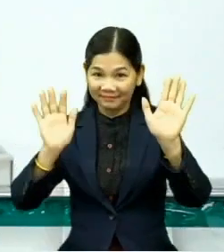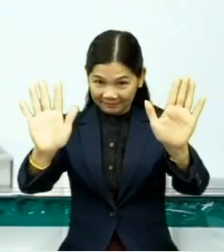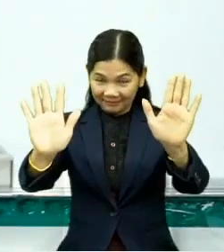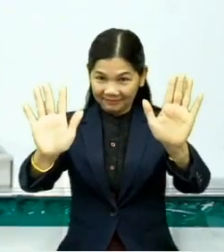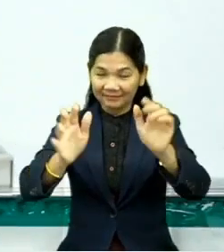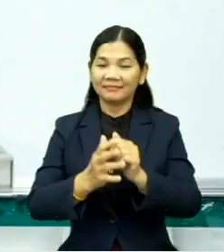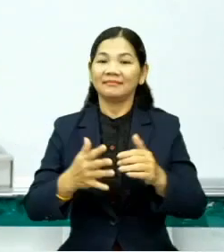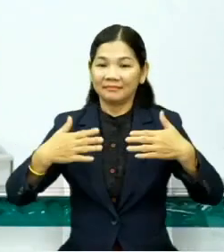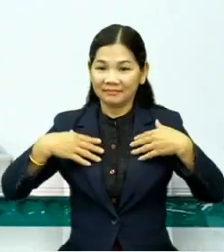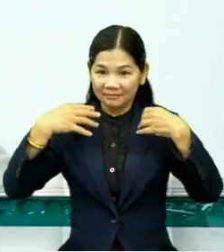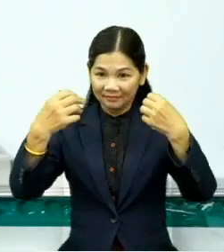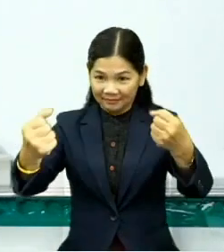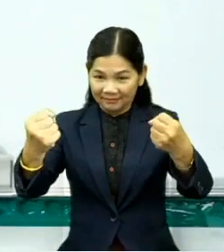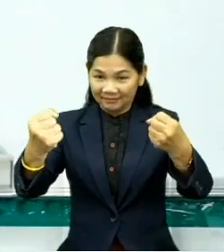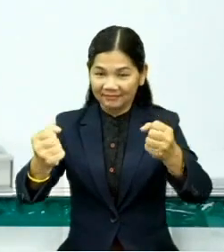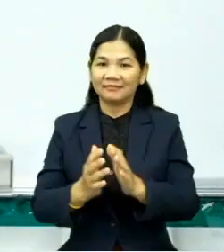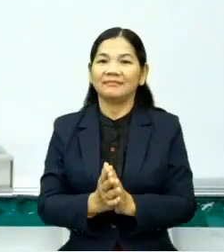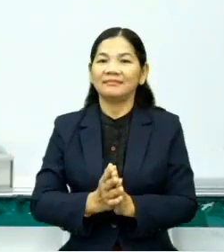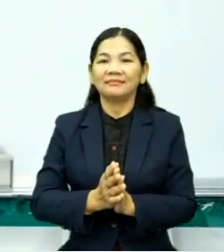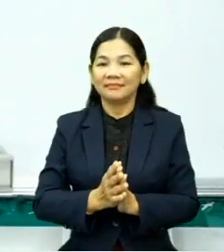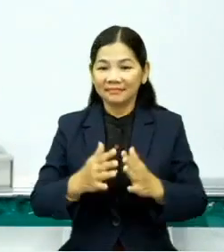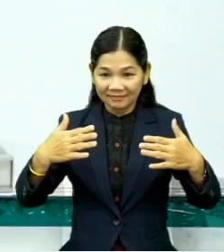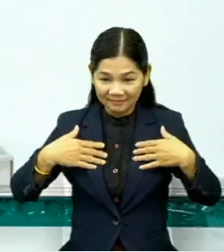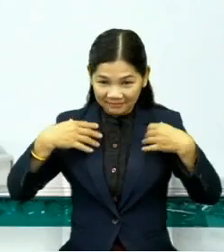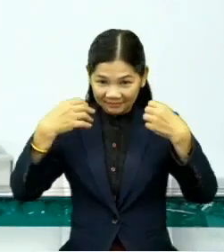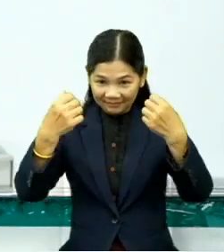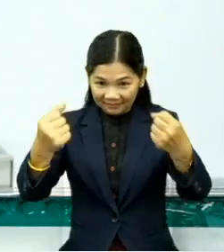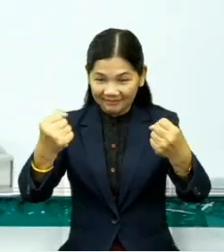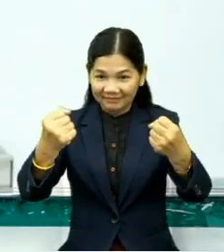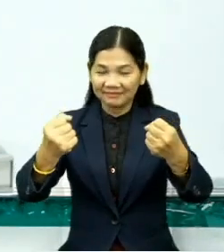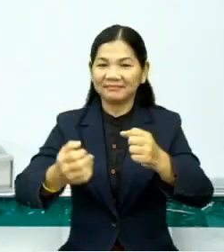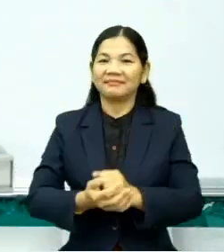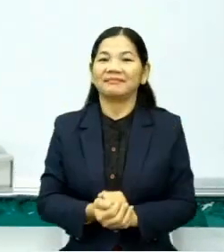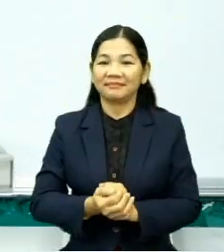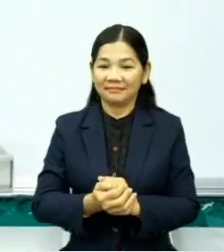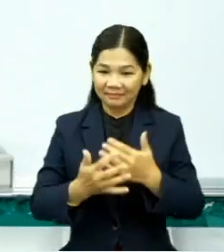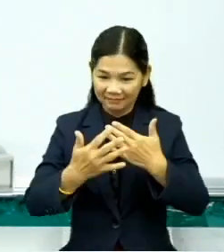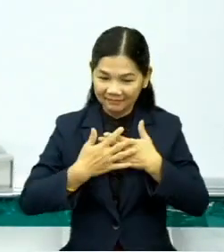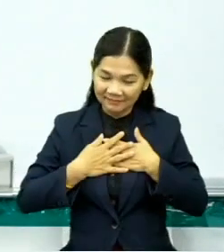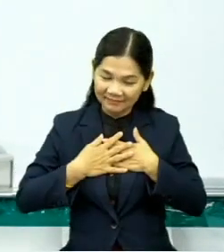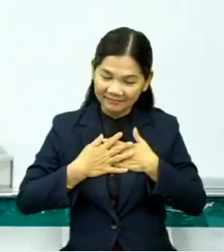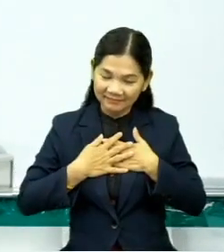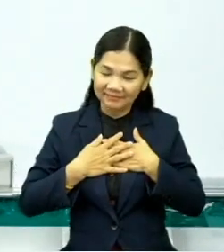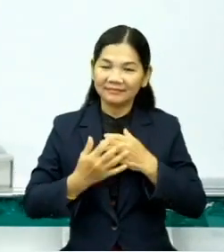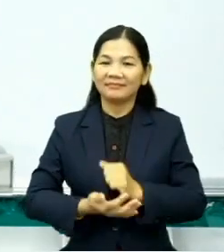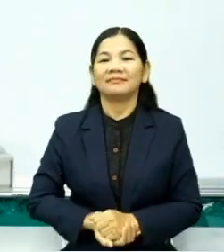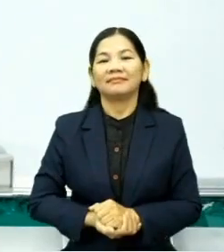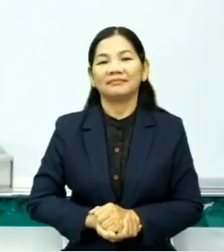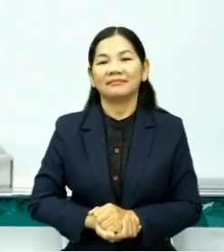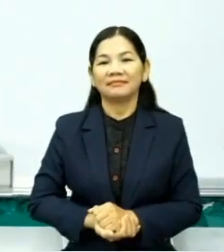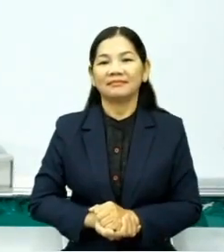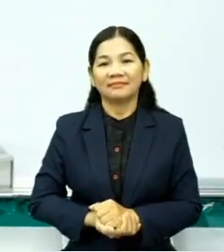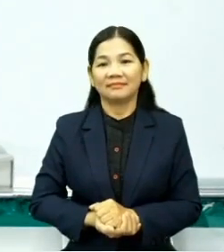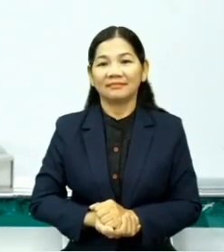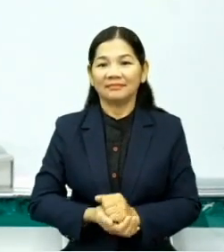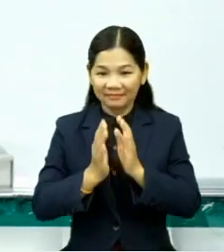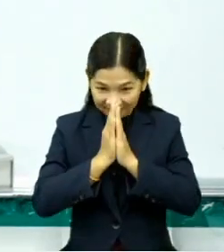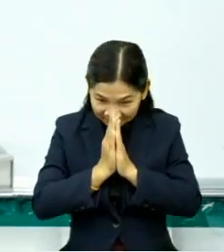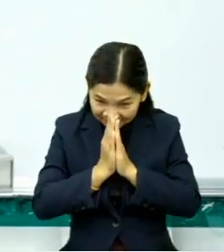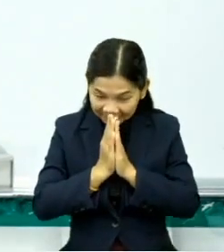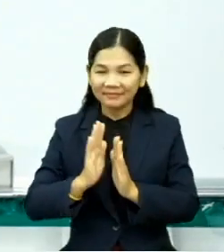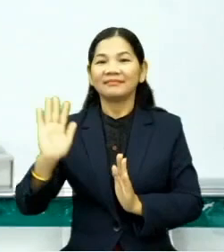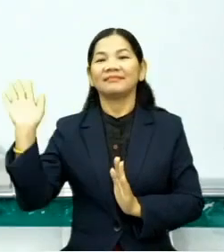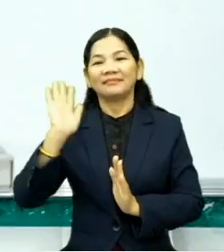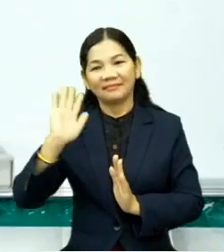ai nâng Sốc sắp bài rư tê Sốc sắp bài tiếng pram chật Chôm rịp